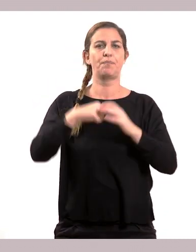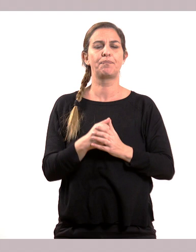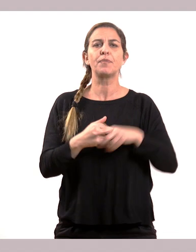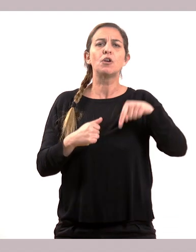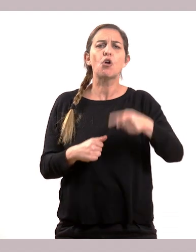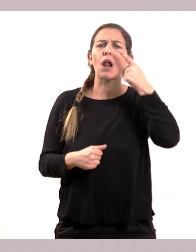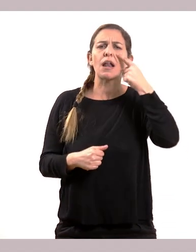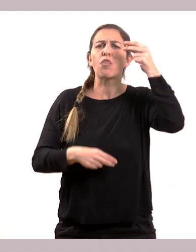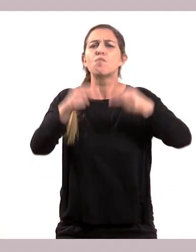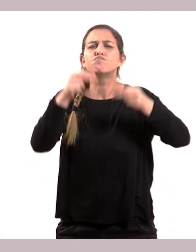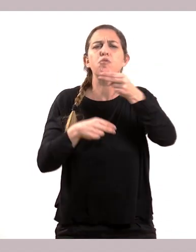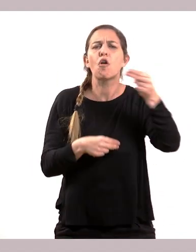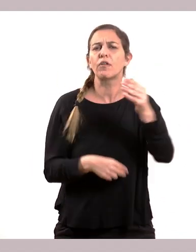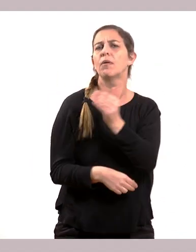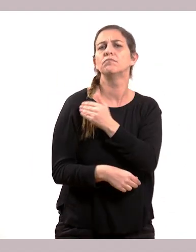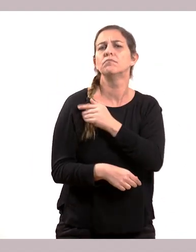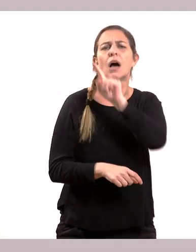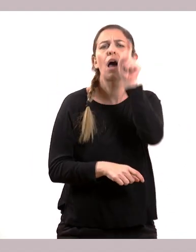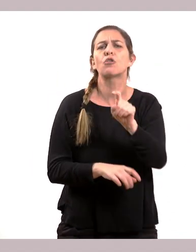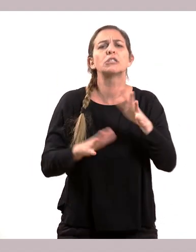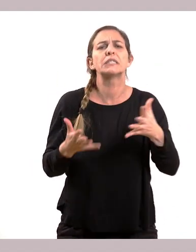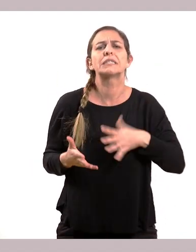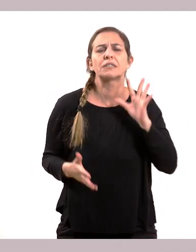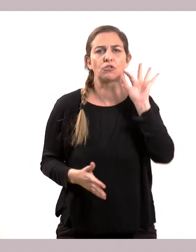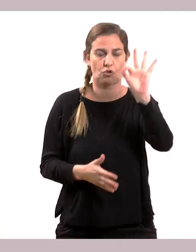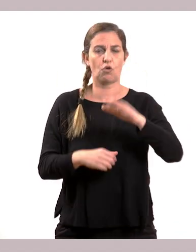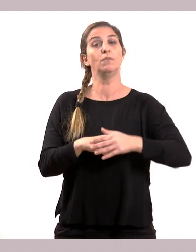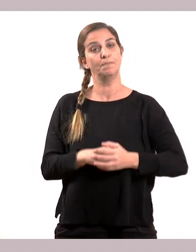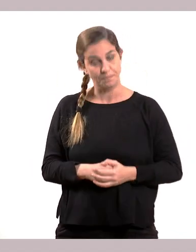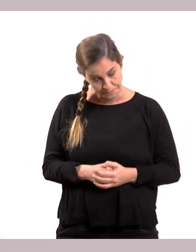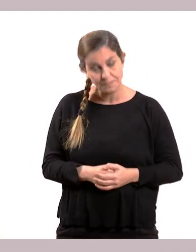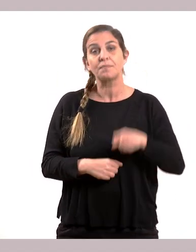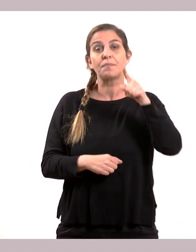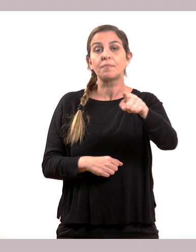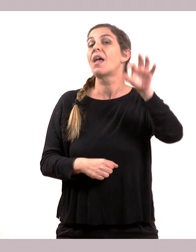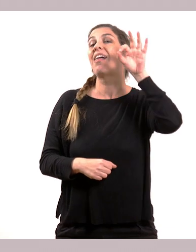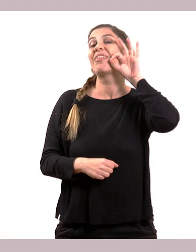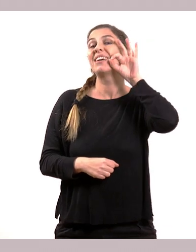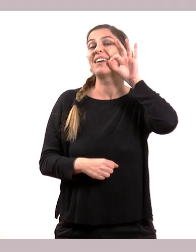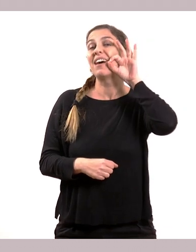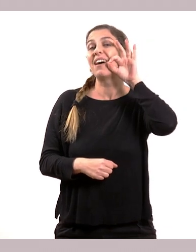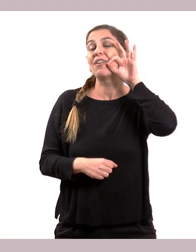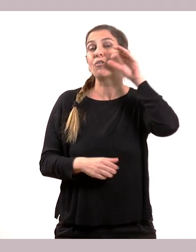τι μας ζητάει το πρόβλημα. Ένα πλοίο ξεκίνησε από τη Θεσσαλονίκη με